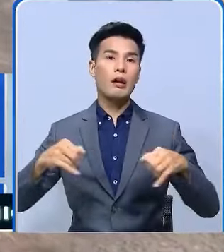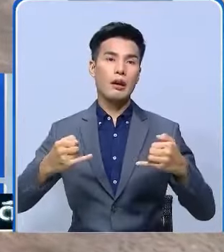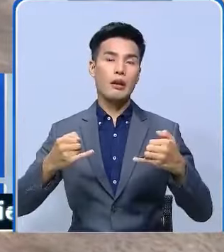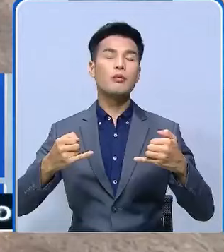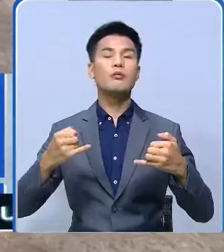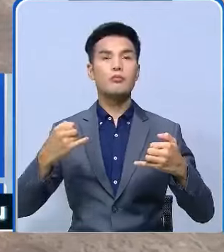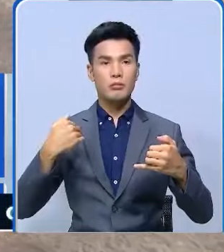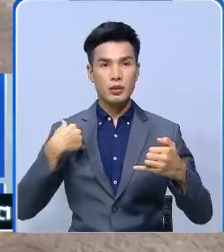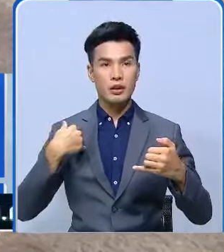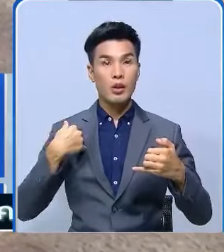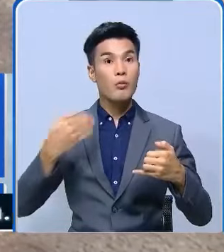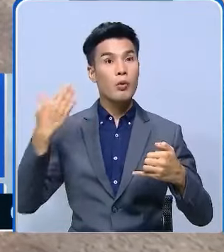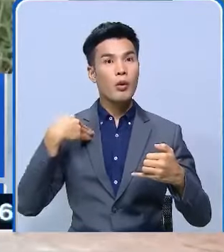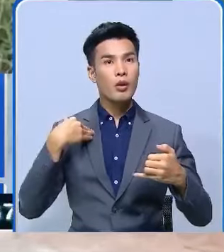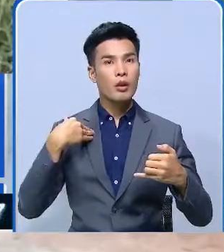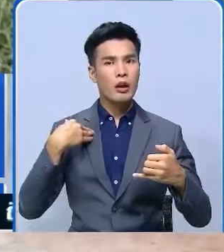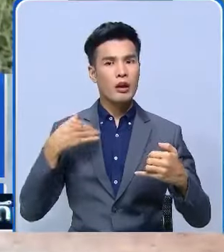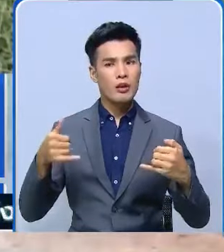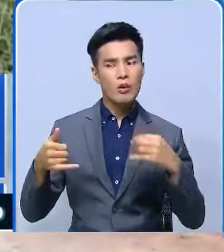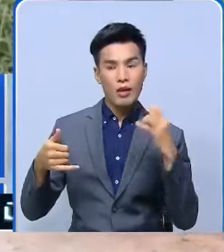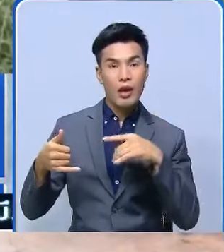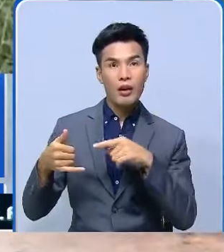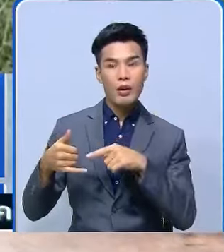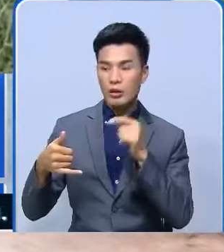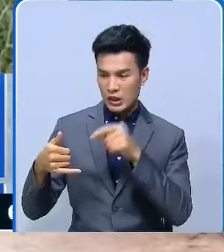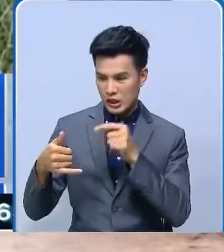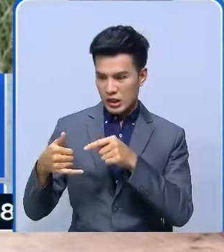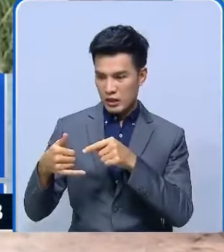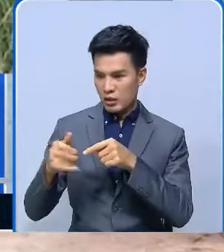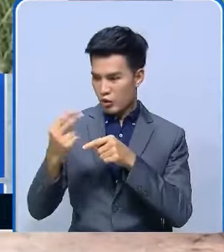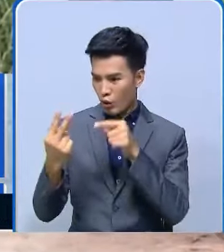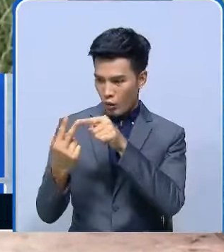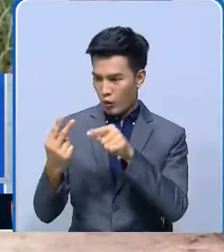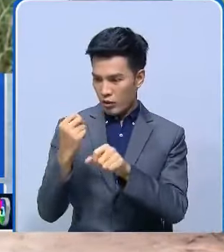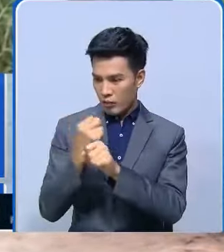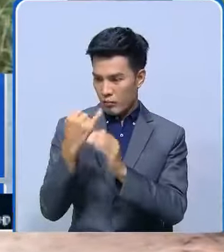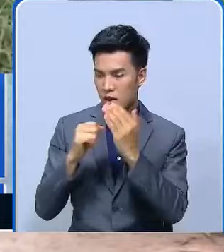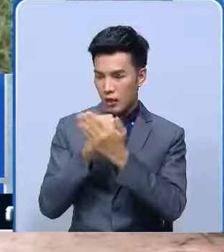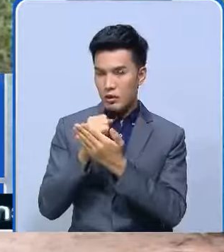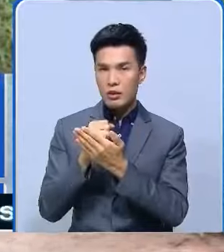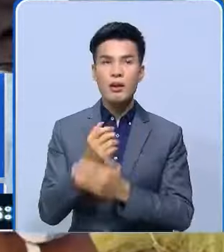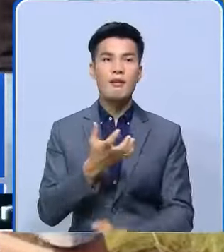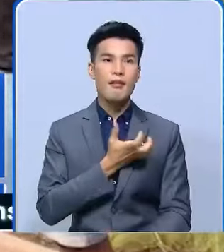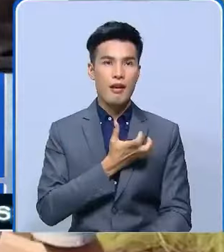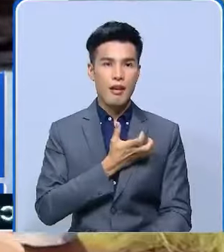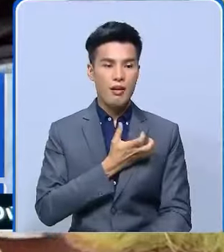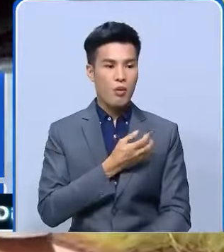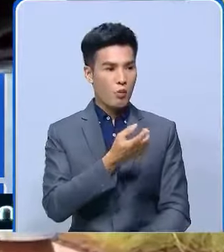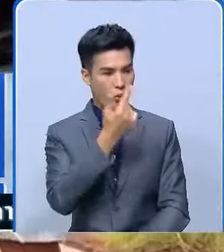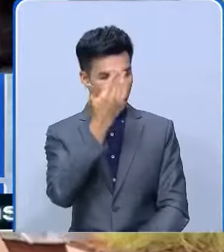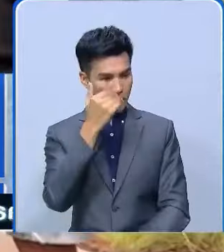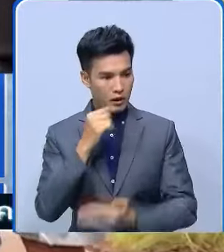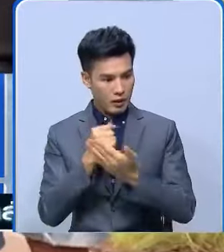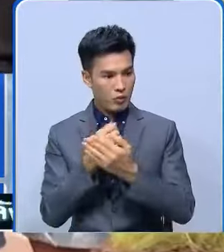าก่อนและเคยถูกซัดทอดนะคะซัดทอดถึงตนและแฟนสาวในคดียาเสพติด ก็คือแค้นว่าทำไมขยายผลแล้ว